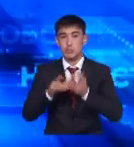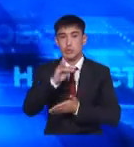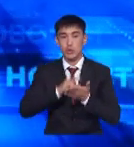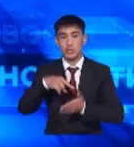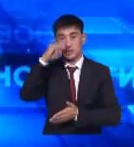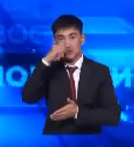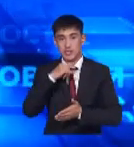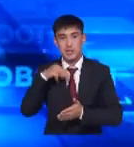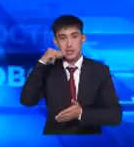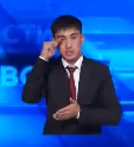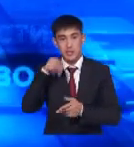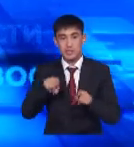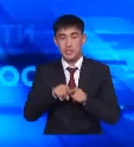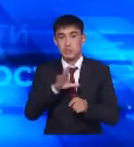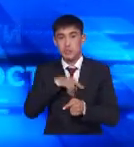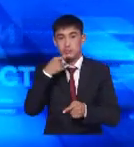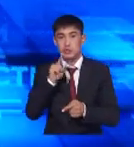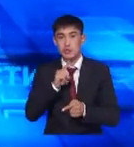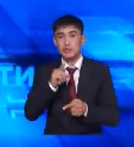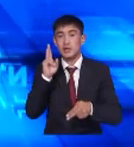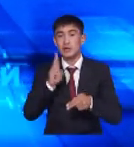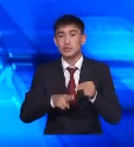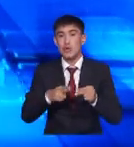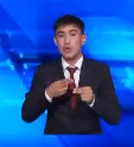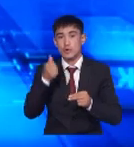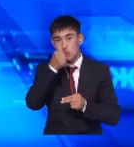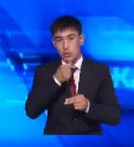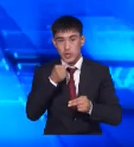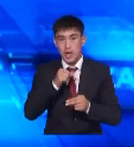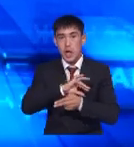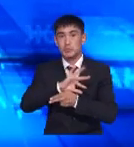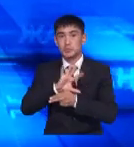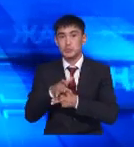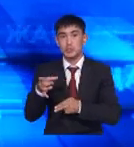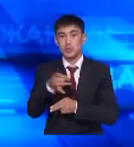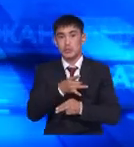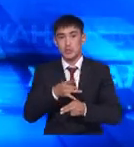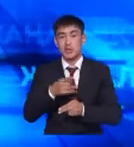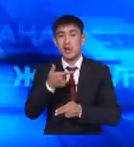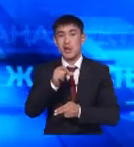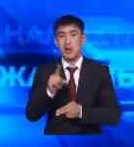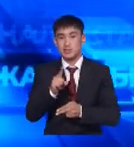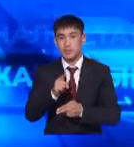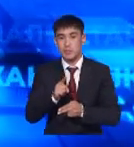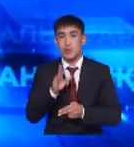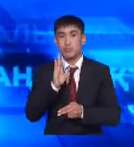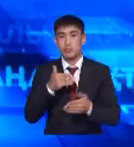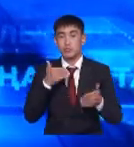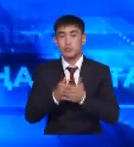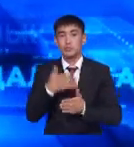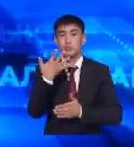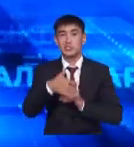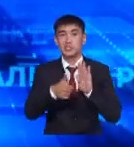город Казахстан Китай также было отмечено что к концу текущего года в обеспеченность региона голубым топливом